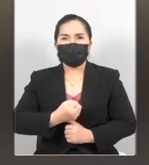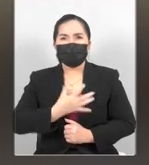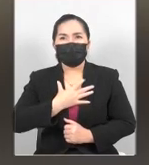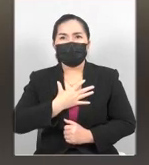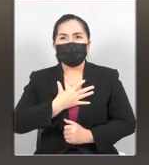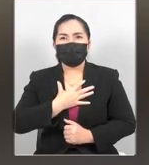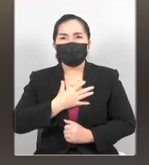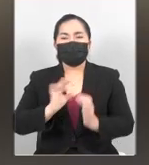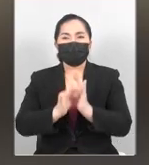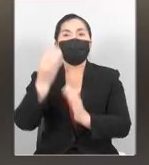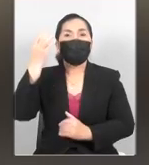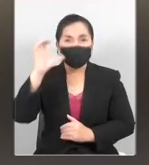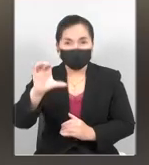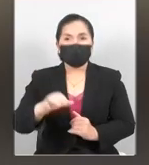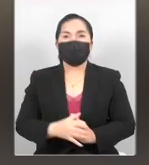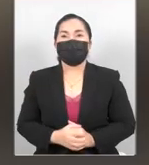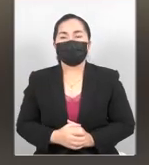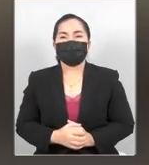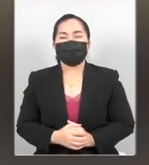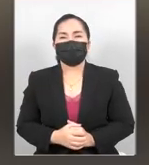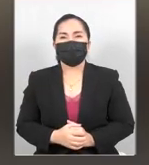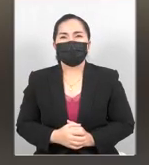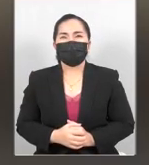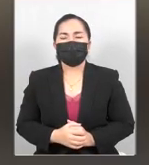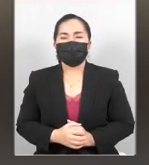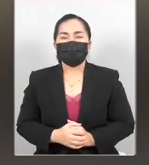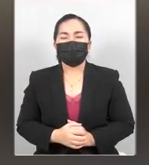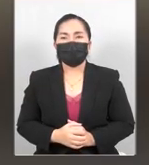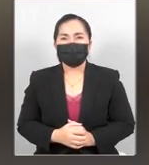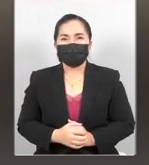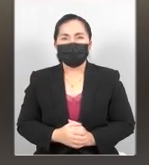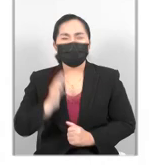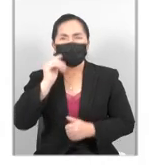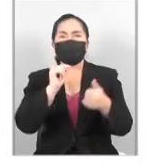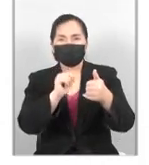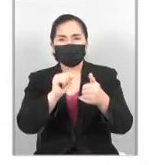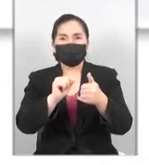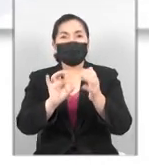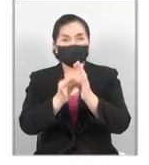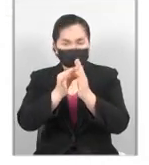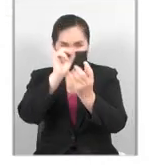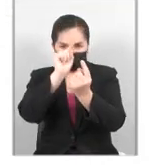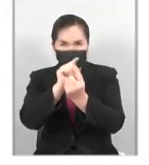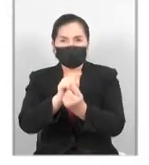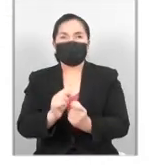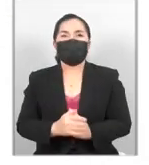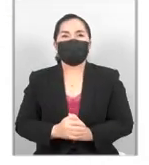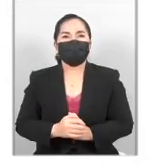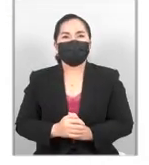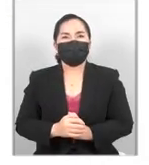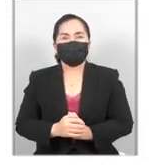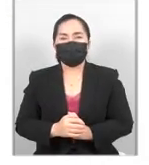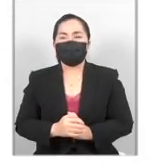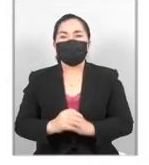รื่องนี้โพสต์เฟซบุ๊กปรากฏมันน่ากลัวตรงไหนรู้ไหมชายคนนี้รู้เฟซบุ๊กเธอนะ อ้าว เข้ามาเม้นด้ว